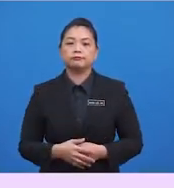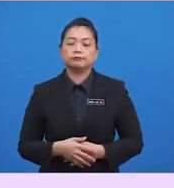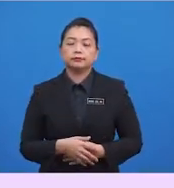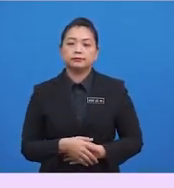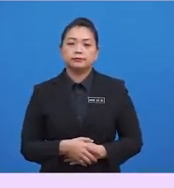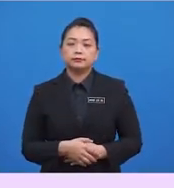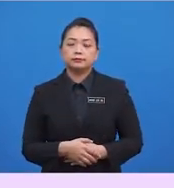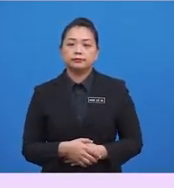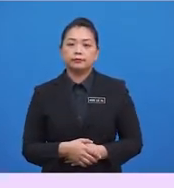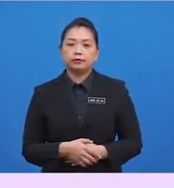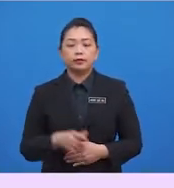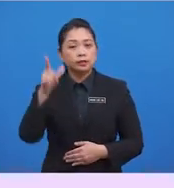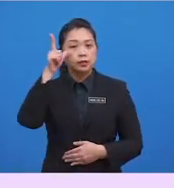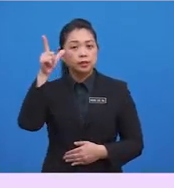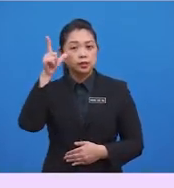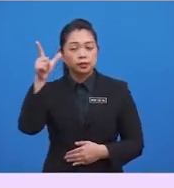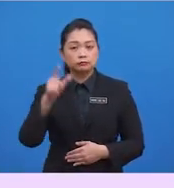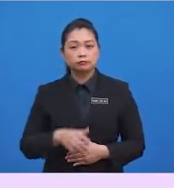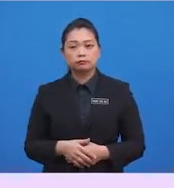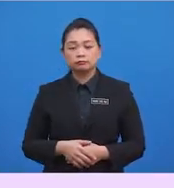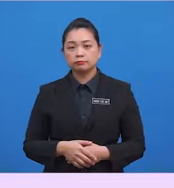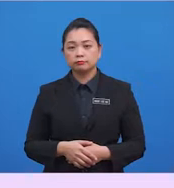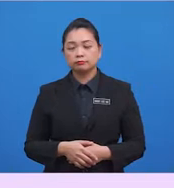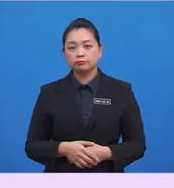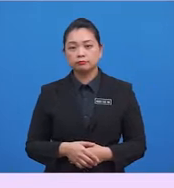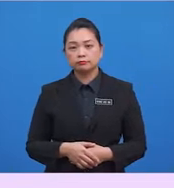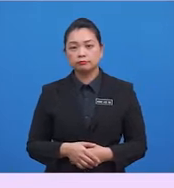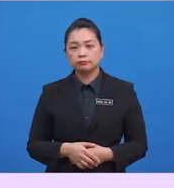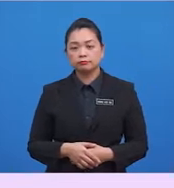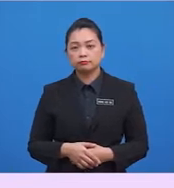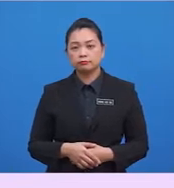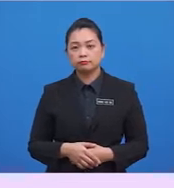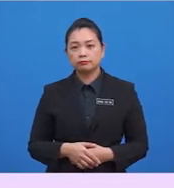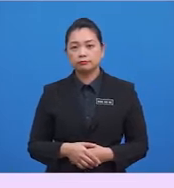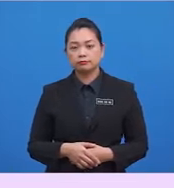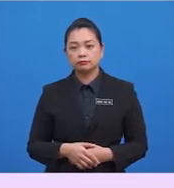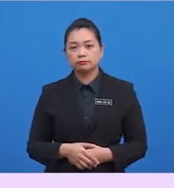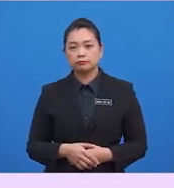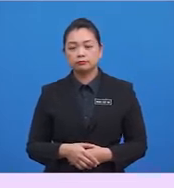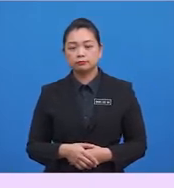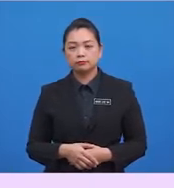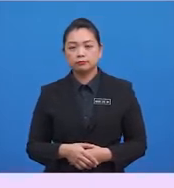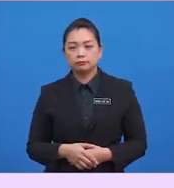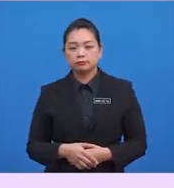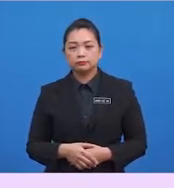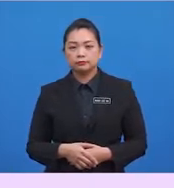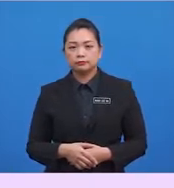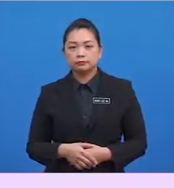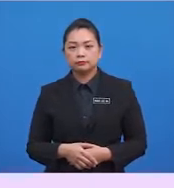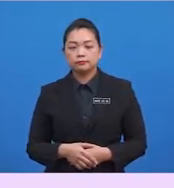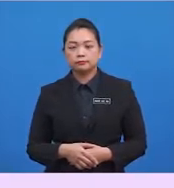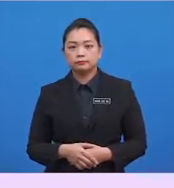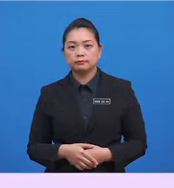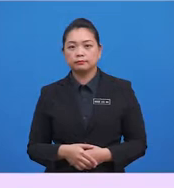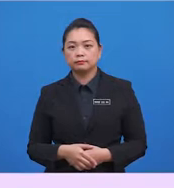silinder. Mari kita perhatikan hasil daripada bukaan lipatan permukaan bentuk